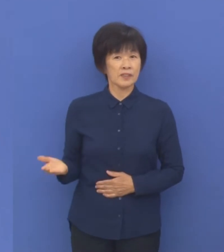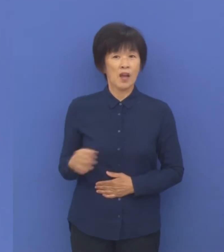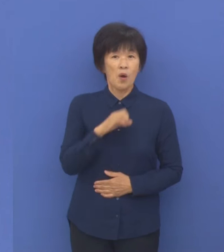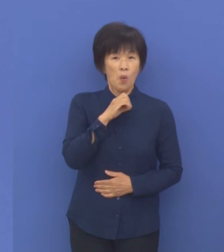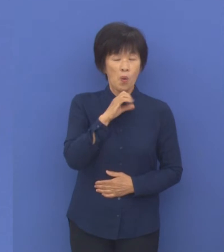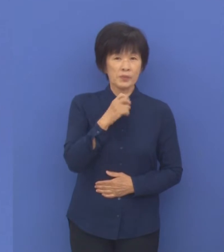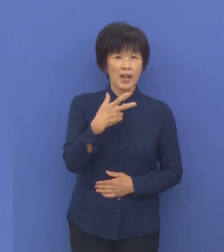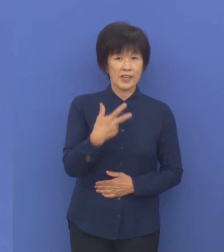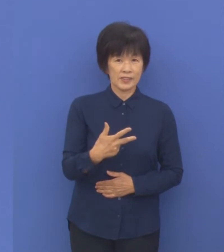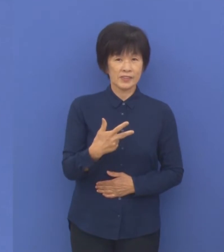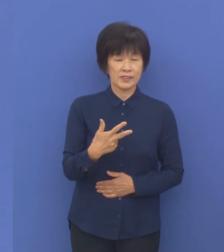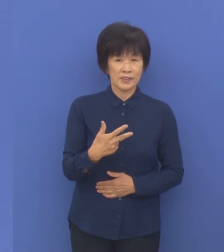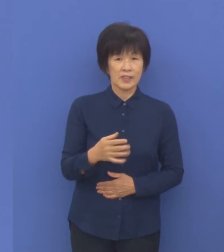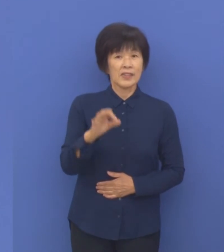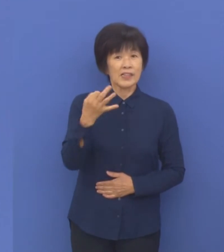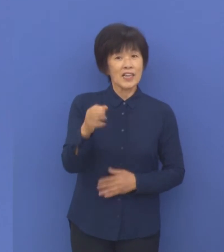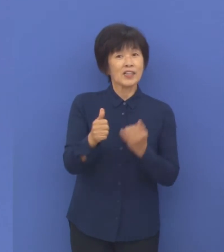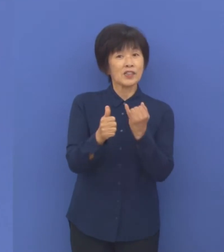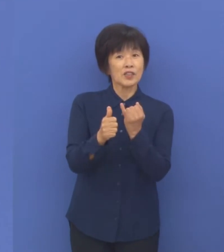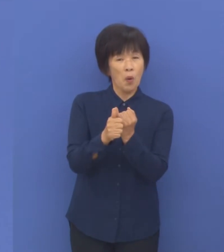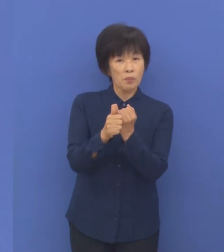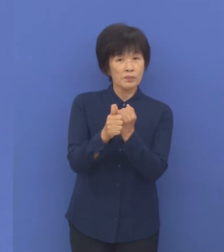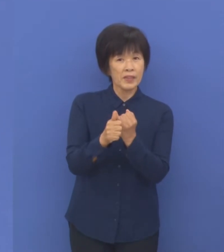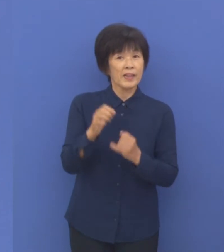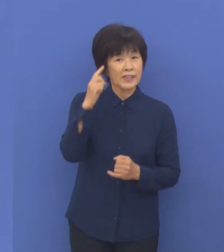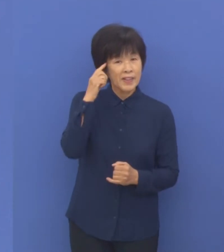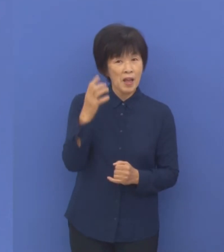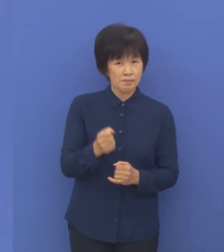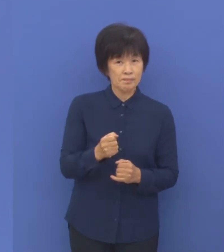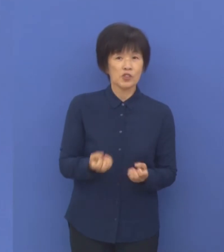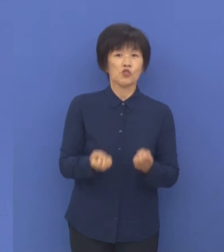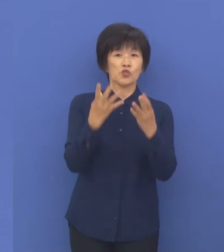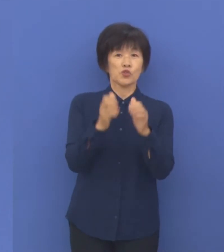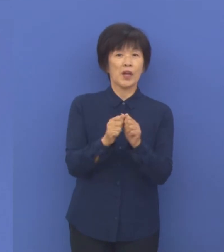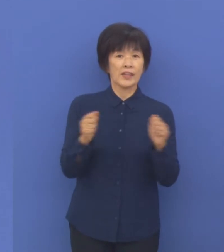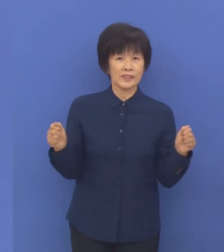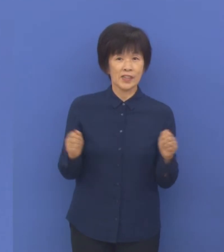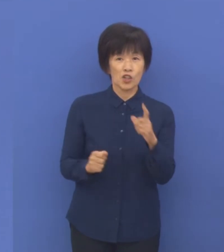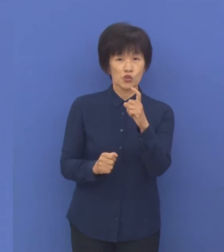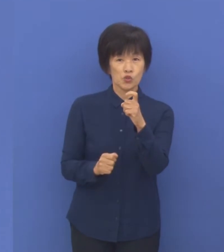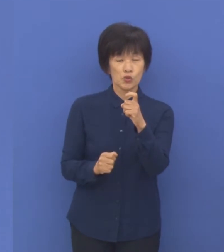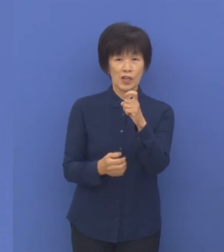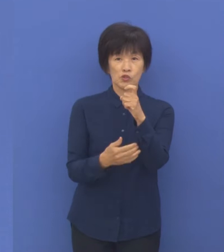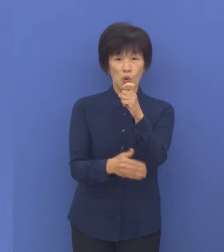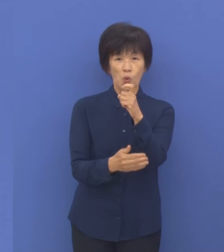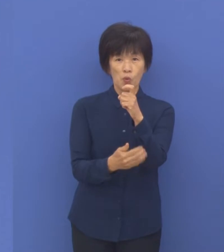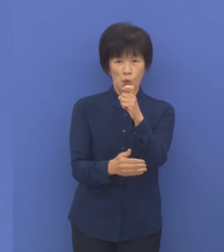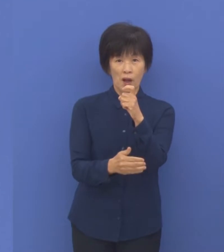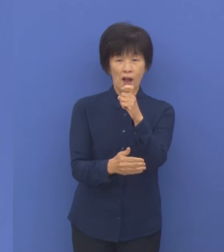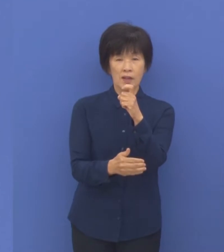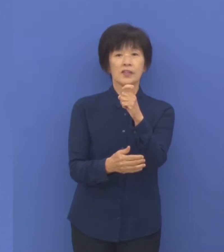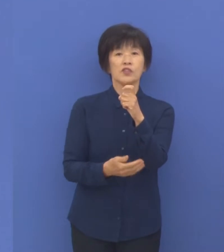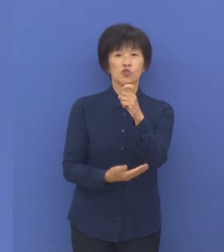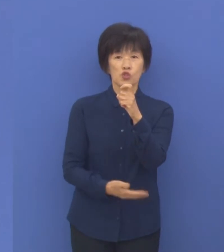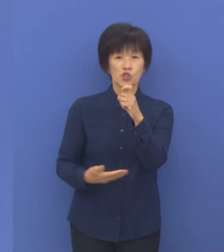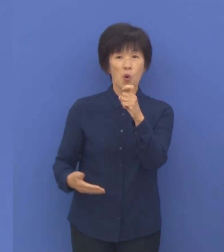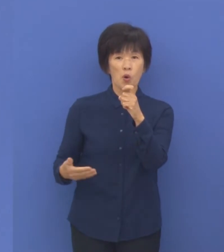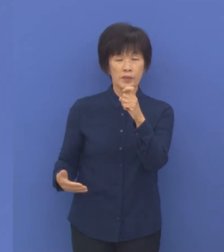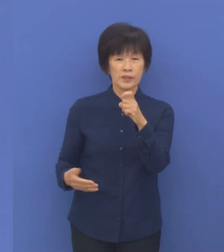大ブラシ金魂記念祝賀式についてです10月9日水曜日